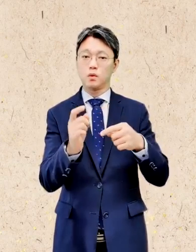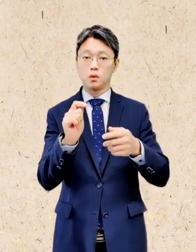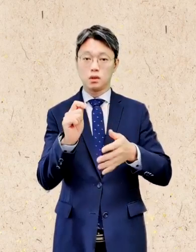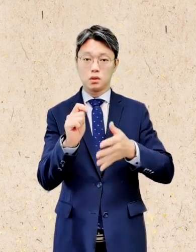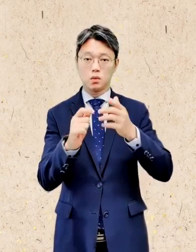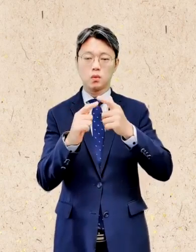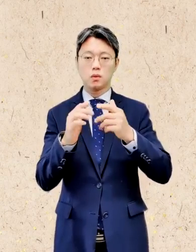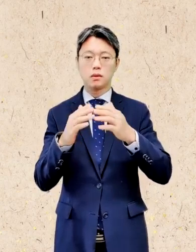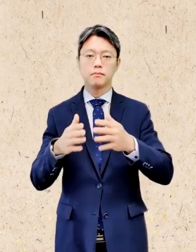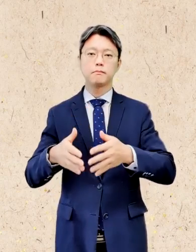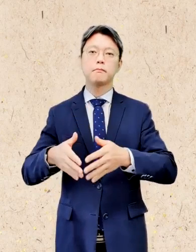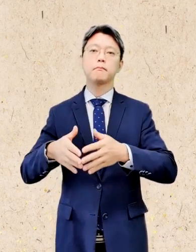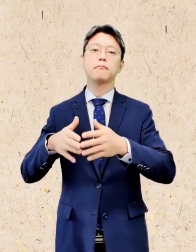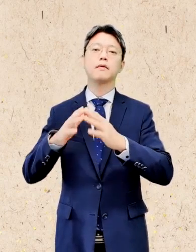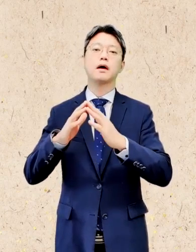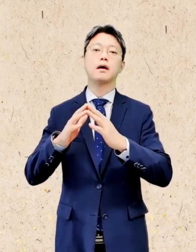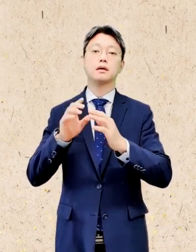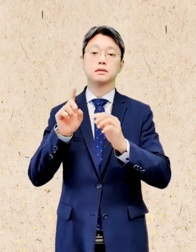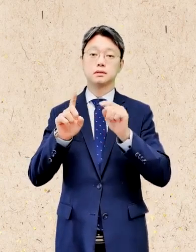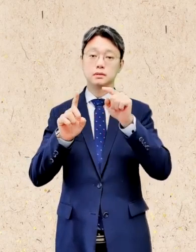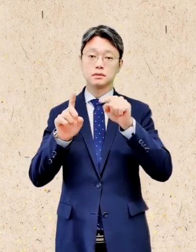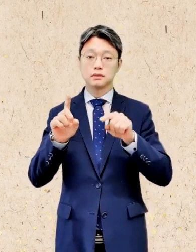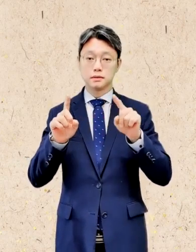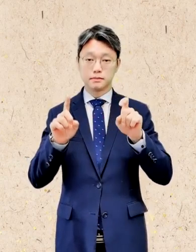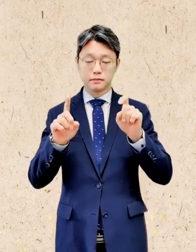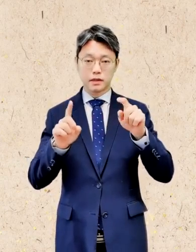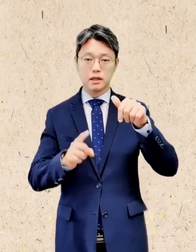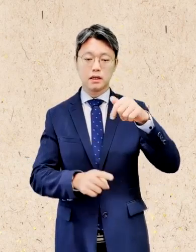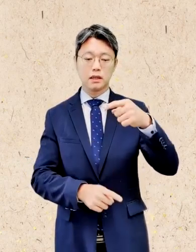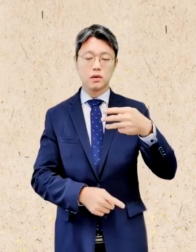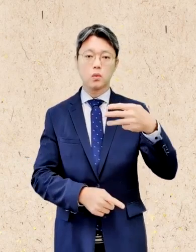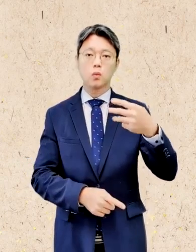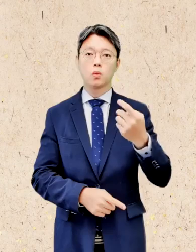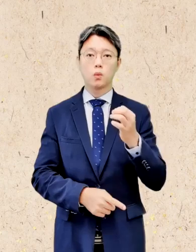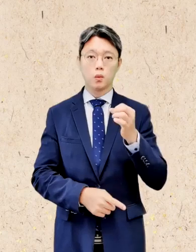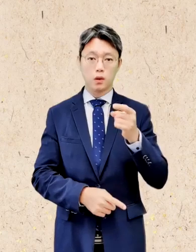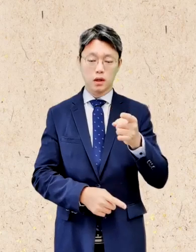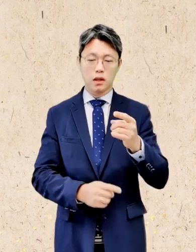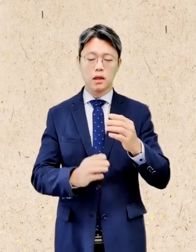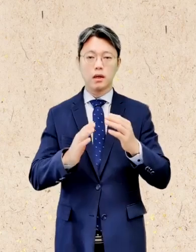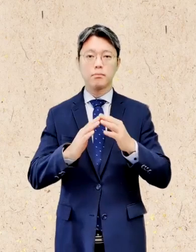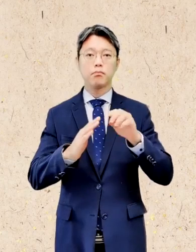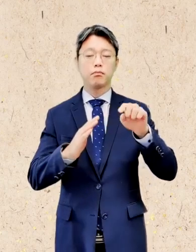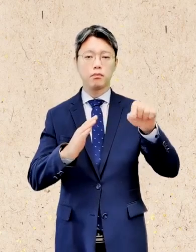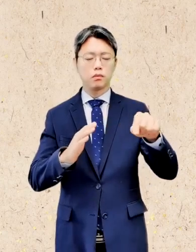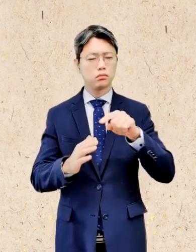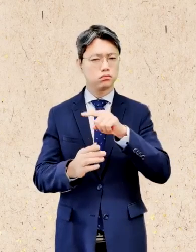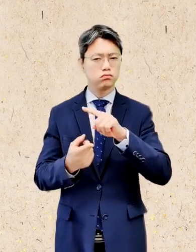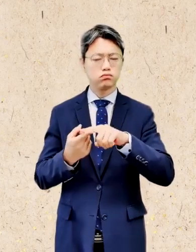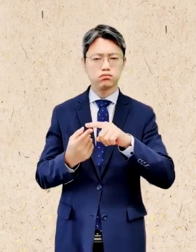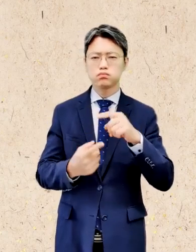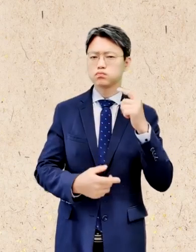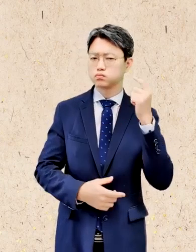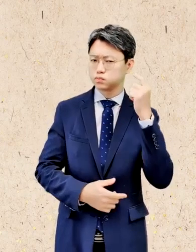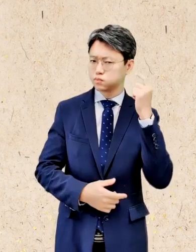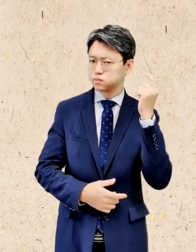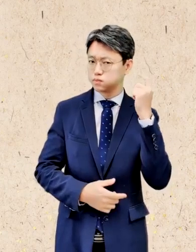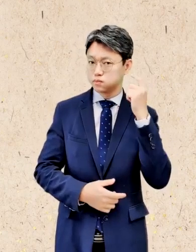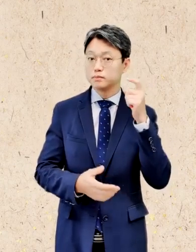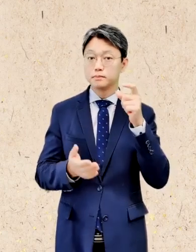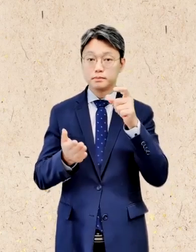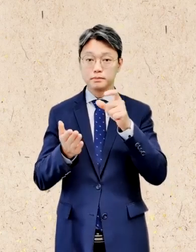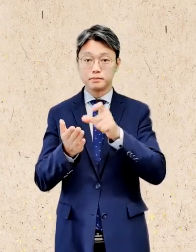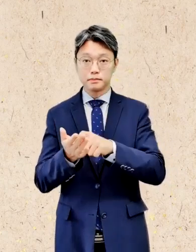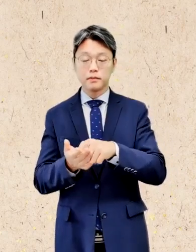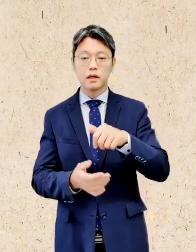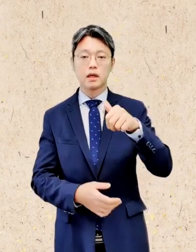것입니다. 1장 11절을 보면 글로의 집 편으로 너희에 대한 말이 내게 들리니 라는 말씀이 기록되어